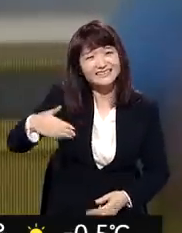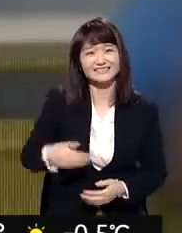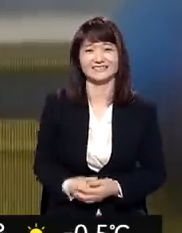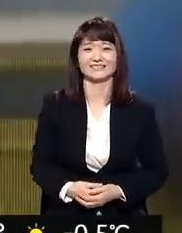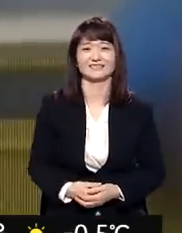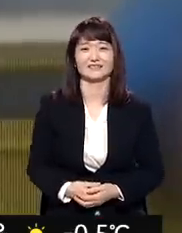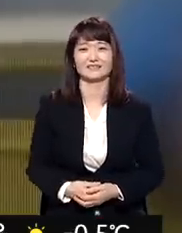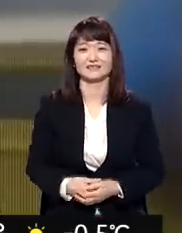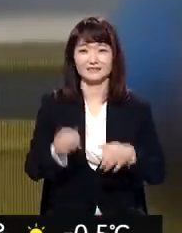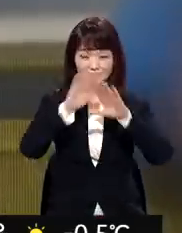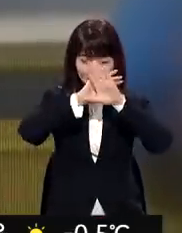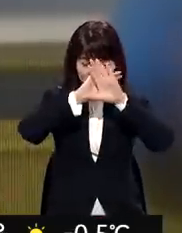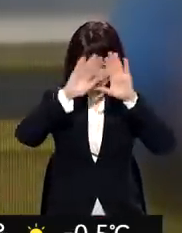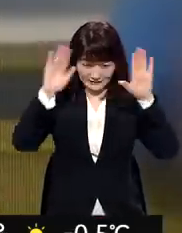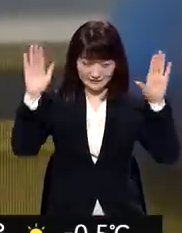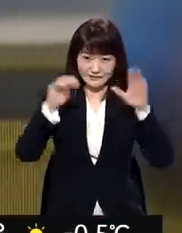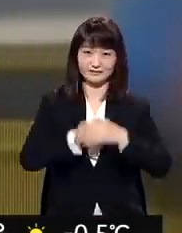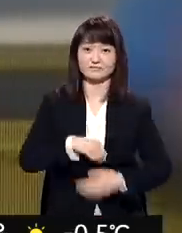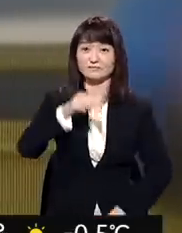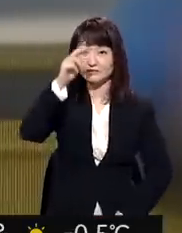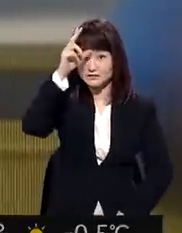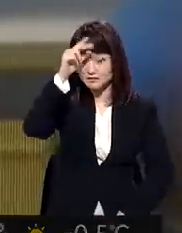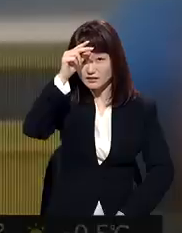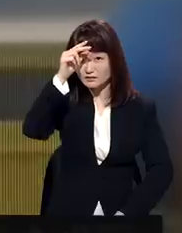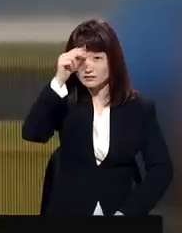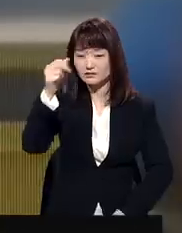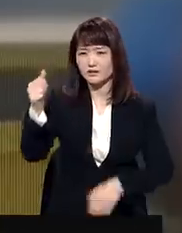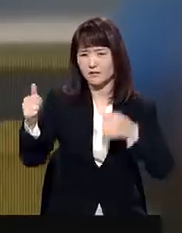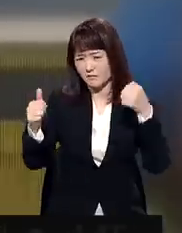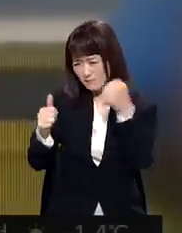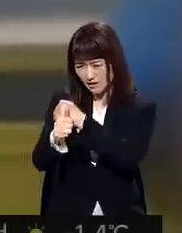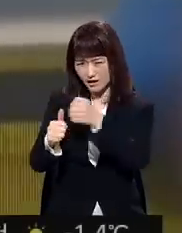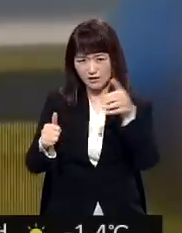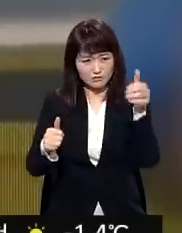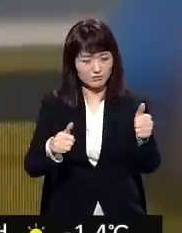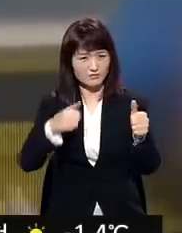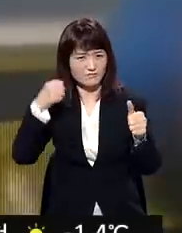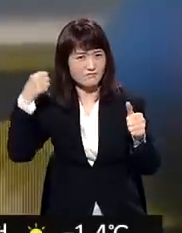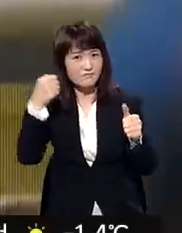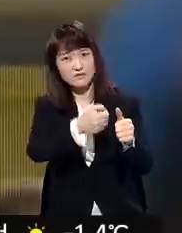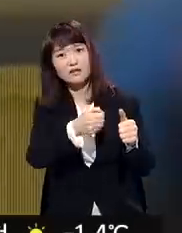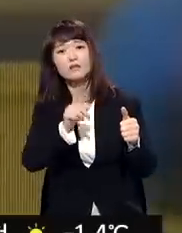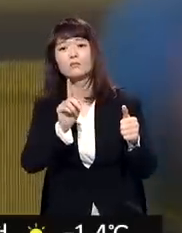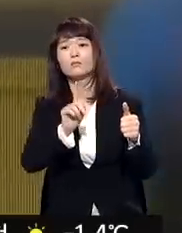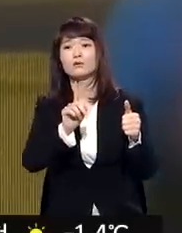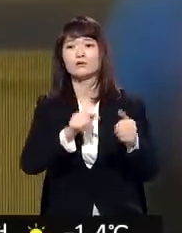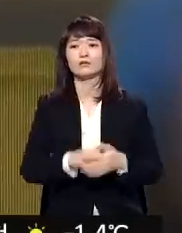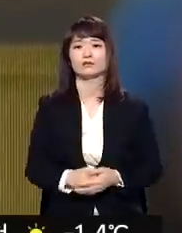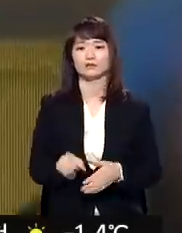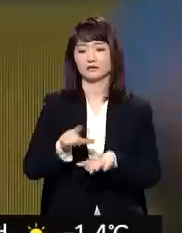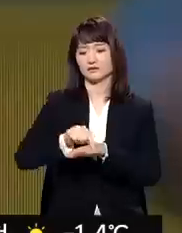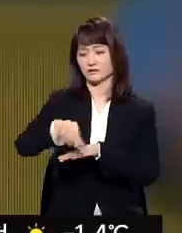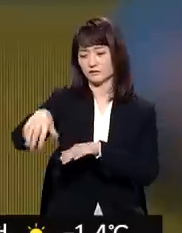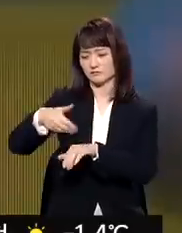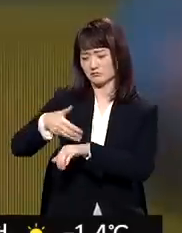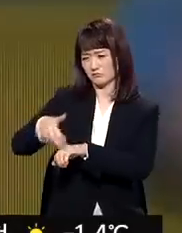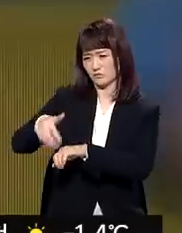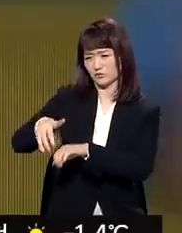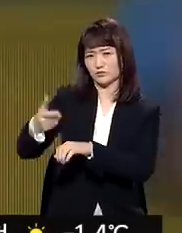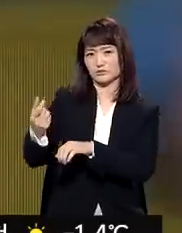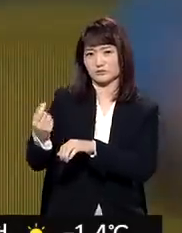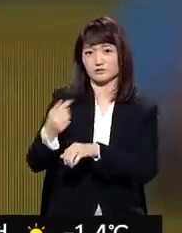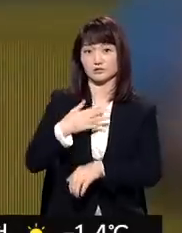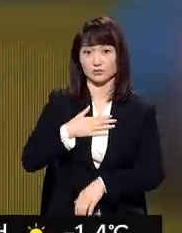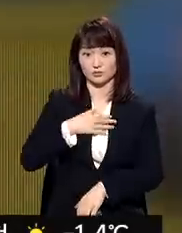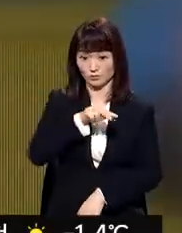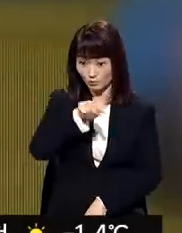100주 대낮부터 자 경찰한테 그리고 점주한테까지 저렇게 하는 거 보니까 지역 조폭 같은데요 저도 지역